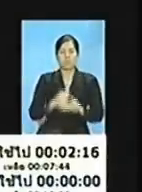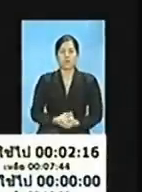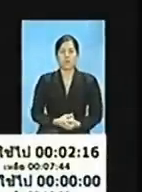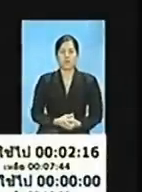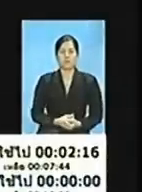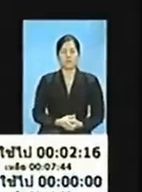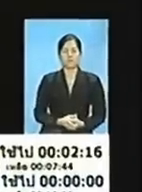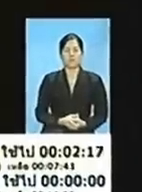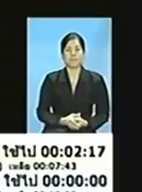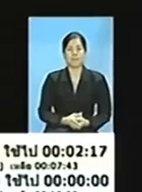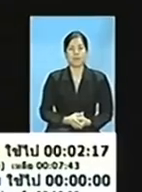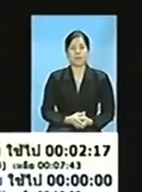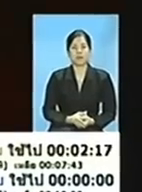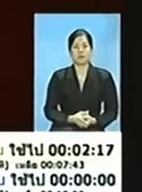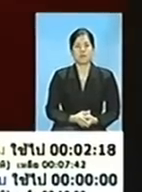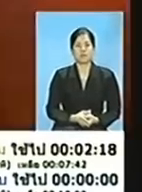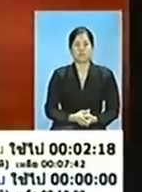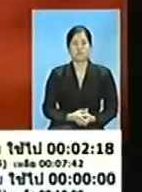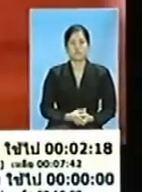จะทำ